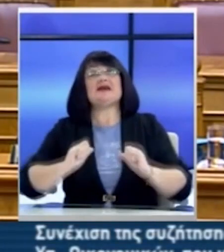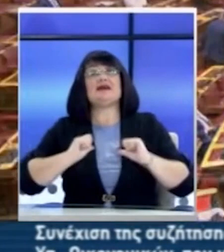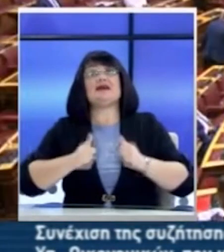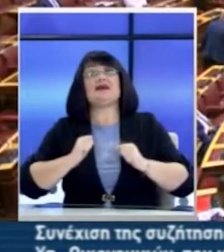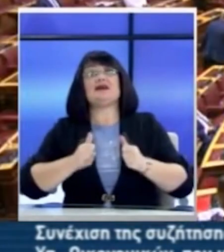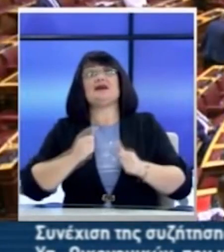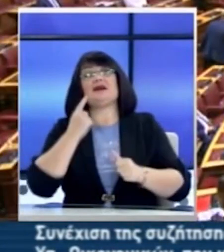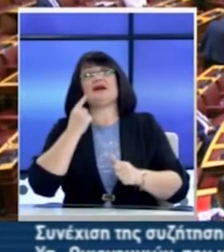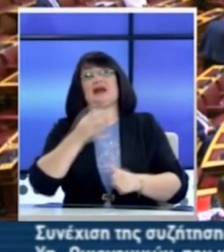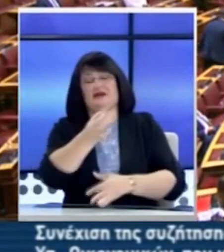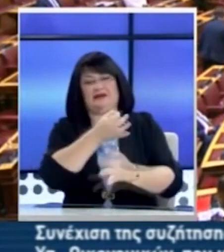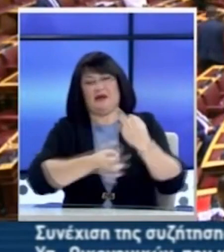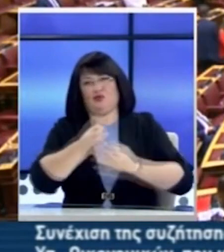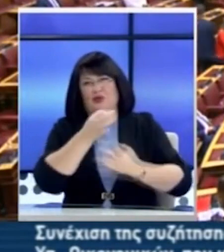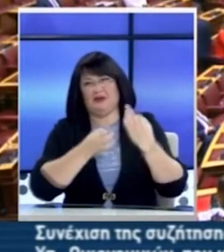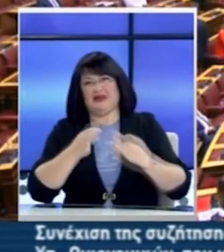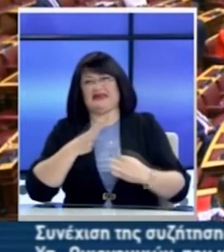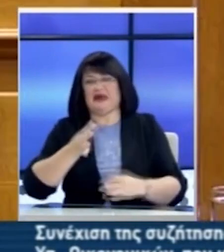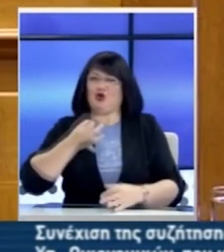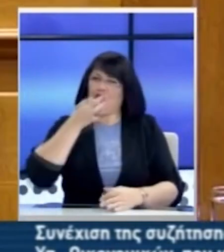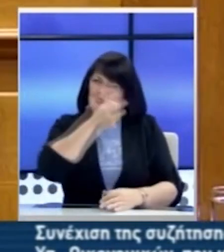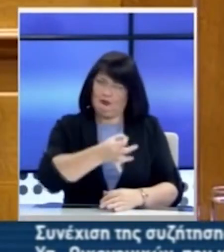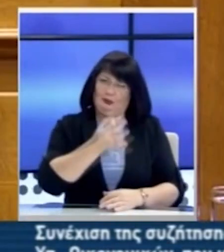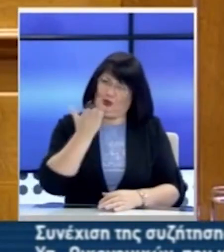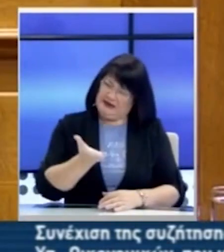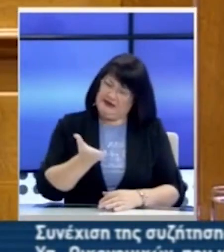και τις δηλώσεις σας, θέλω να σας ενημερώσω για τα εξής.